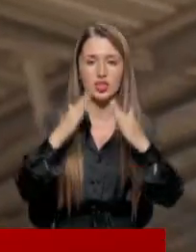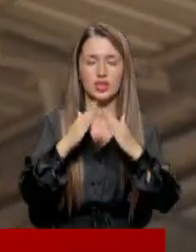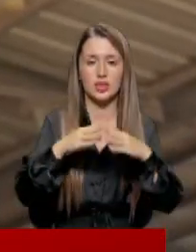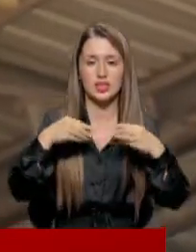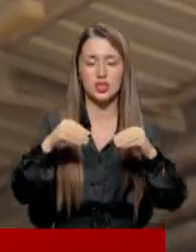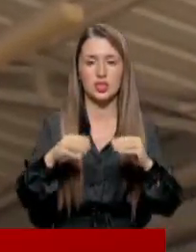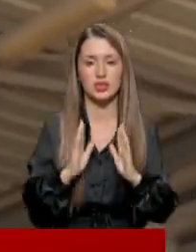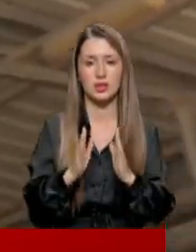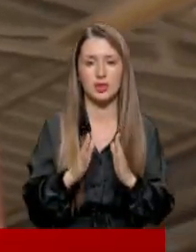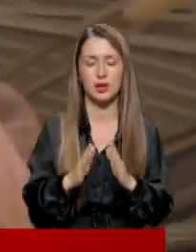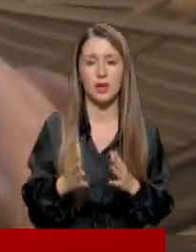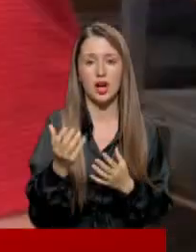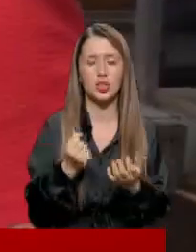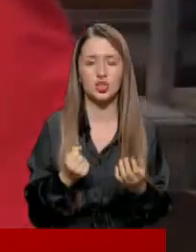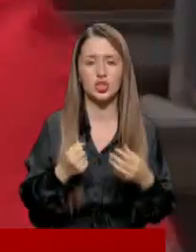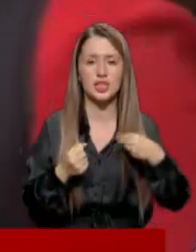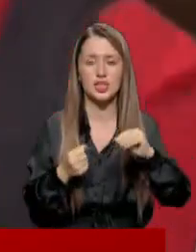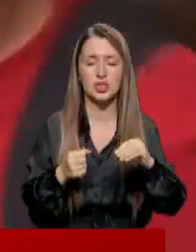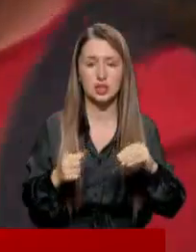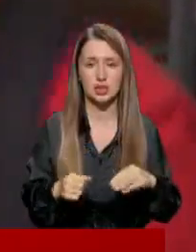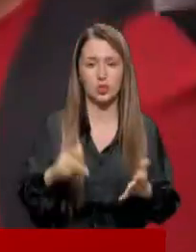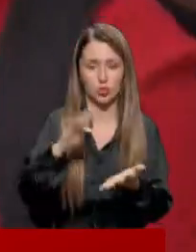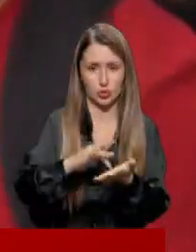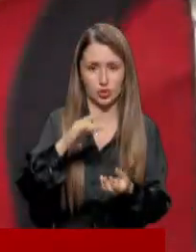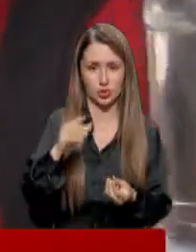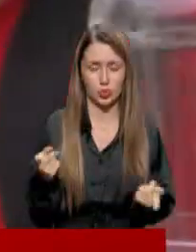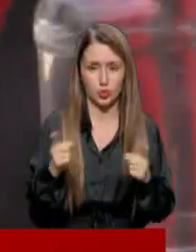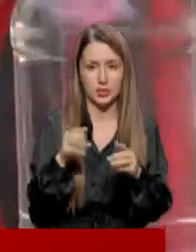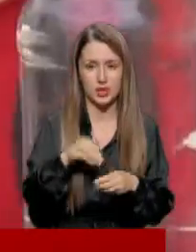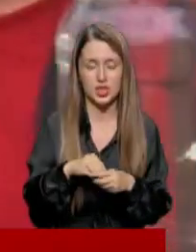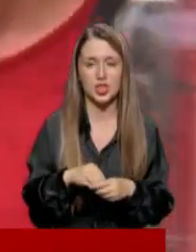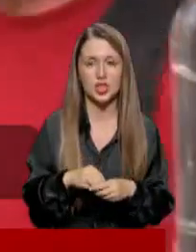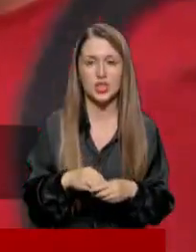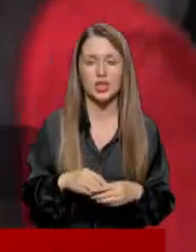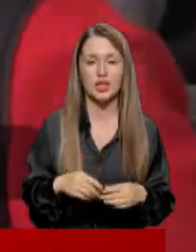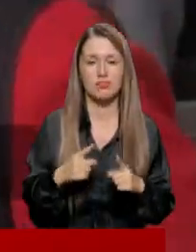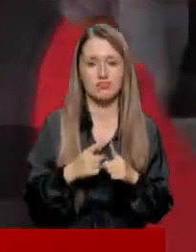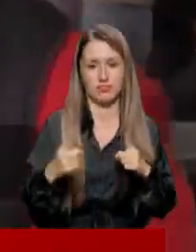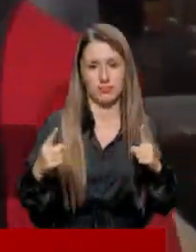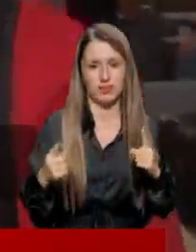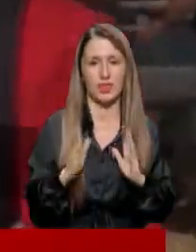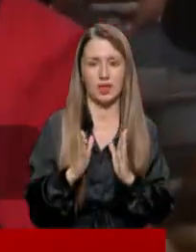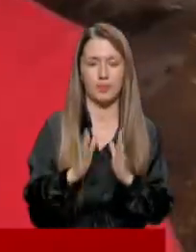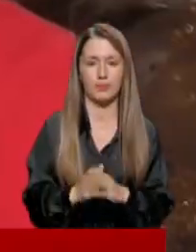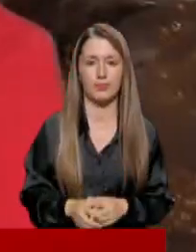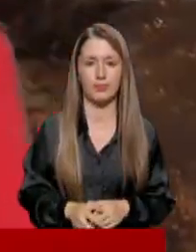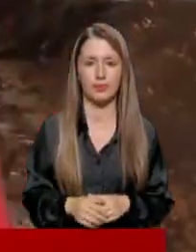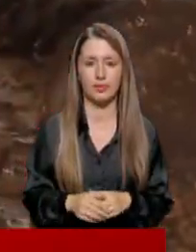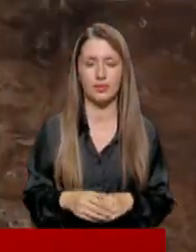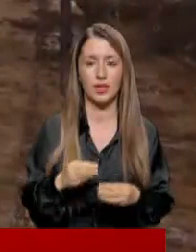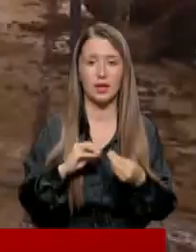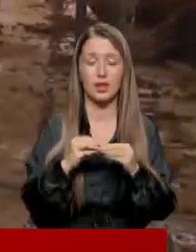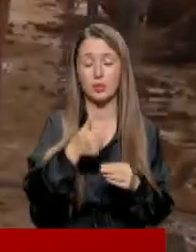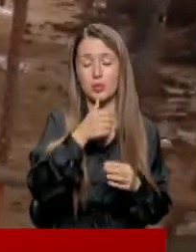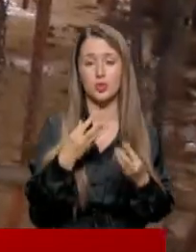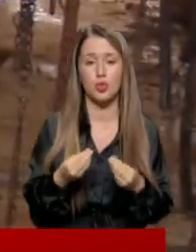da sürüyordu. Alıcıyla satıcının ortada buluşması için dakikalarca sürdü pazarlık. Tamam lan da buzun hayırlı olsun. Dert babası